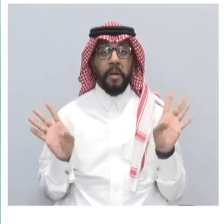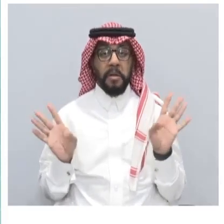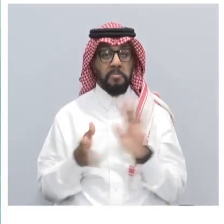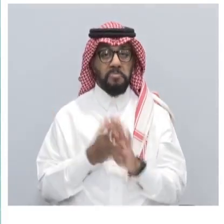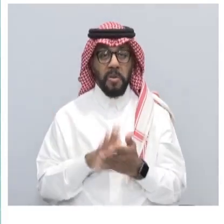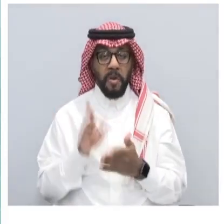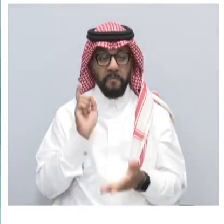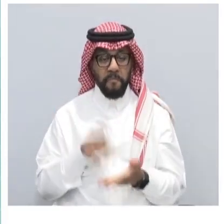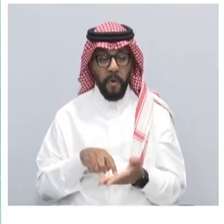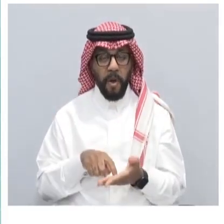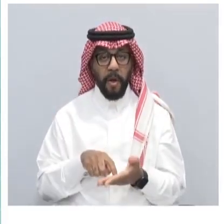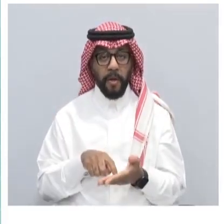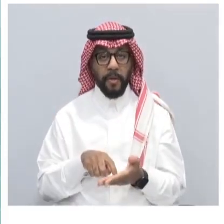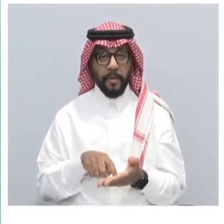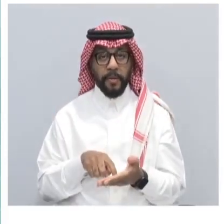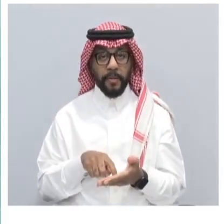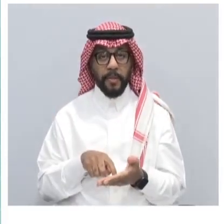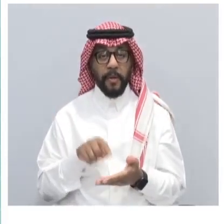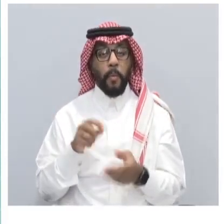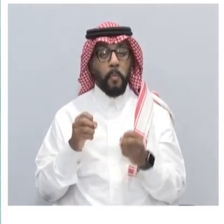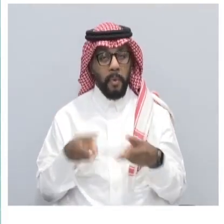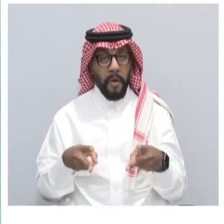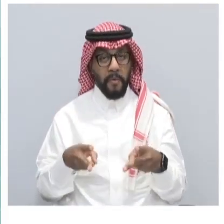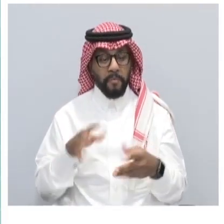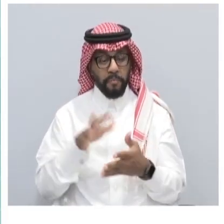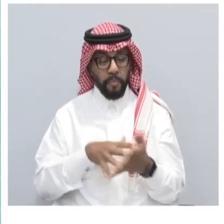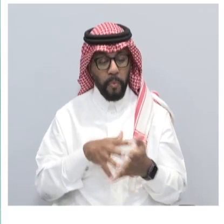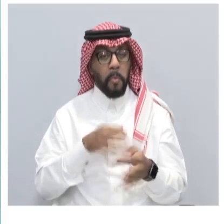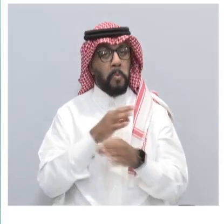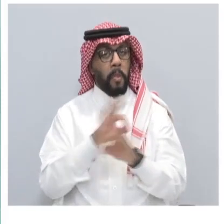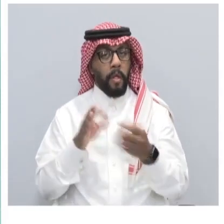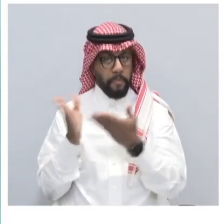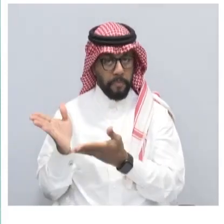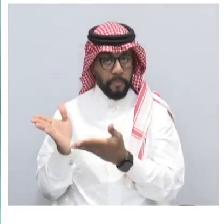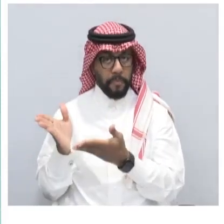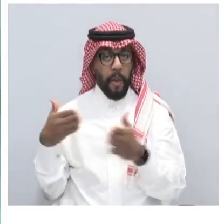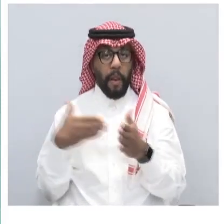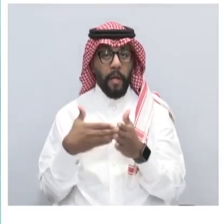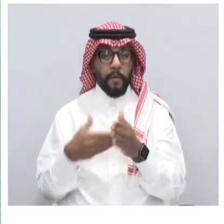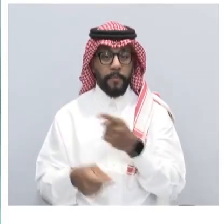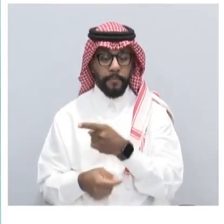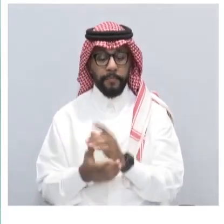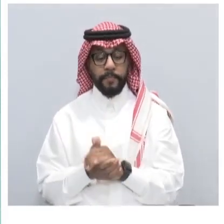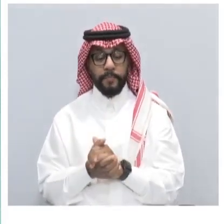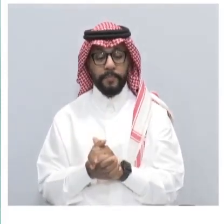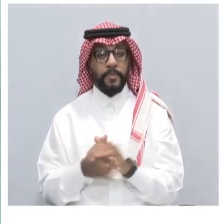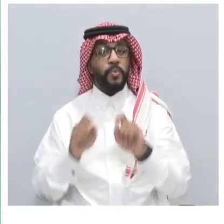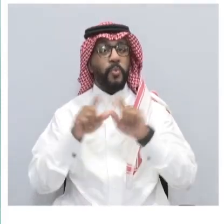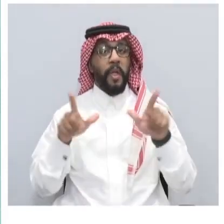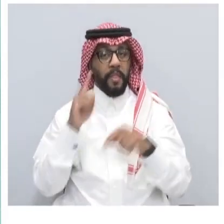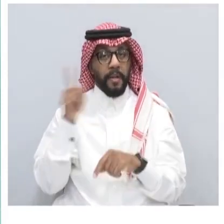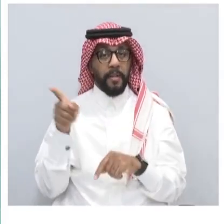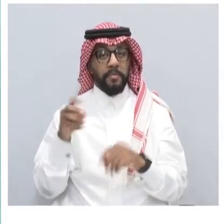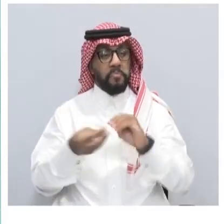لتنفيذ هذه الخطوات نضع المؤشر على موافق ثم ننقر بزر فاره الايسر الان اصبح النص